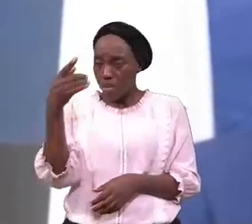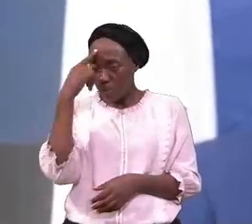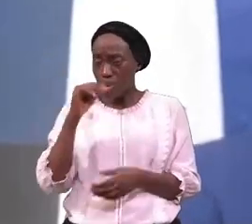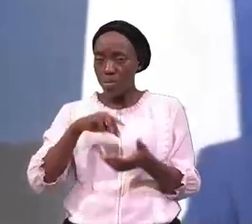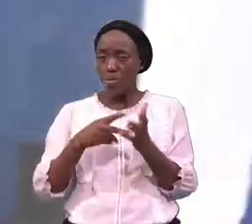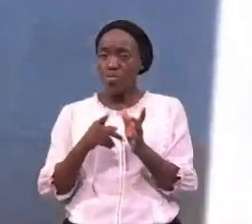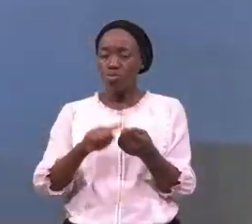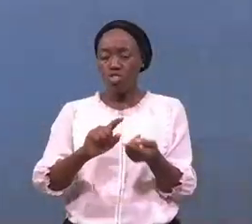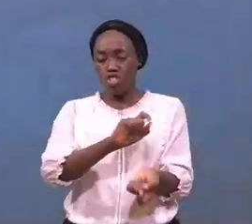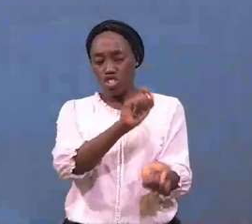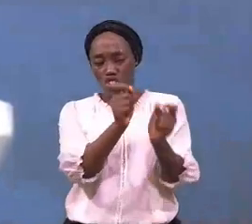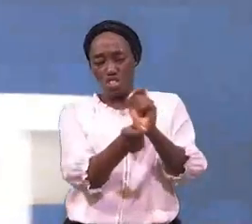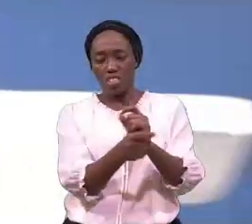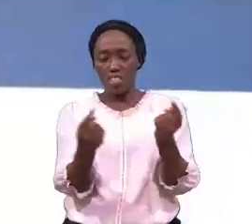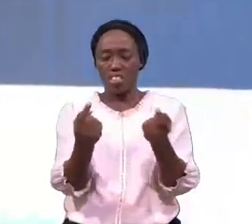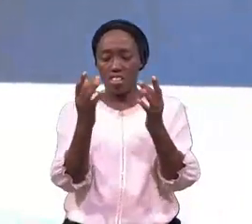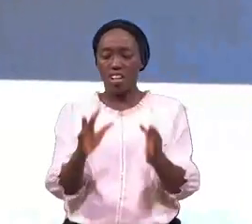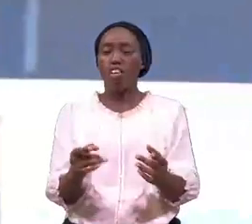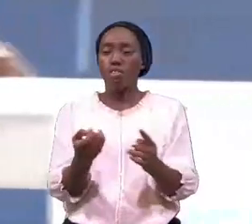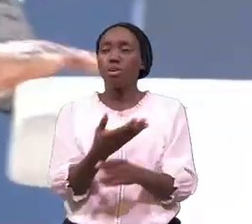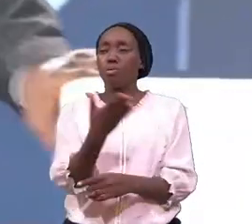Pour que les pécheurs quittent leur péché.